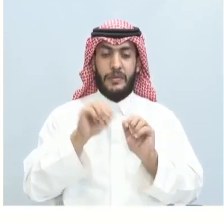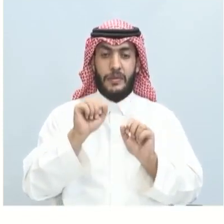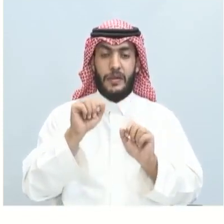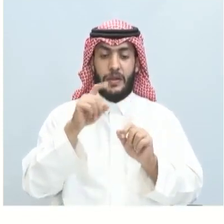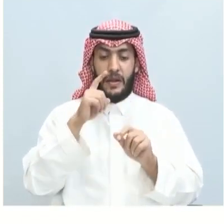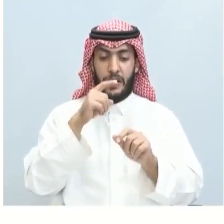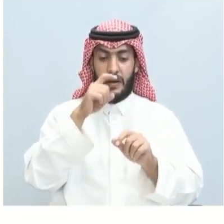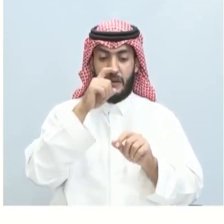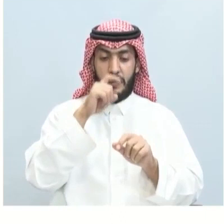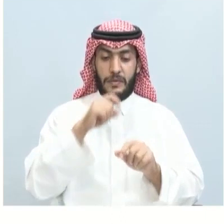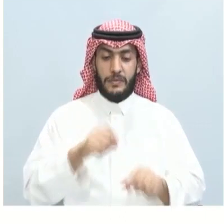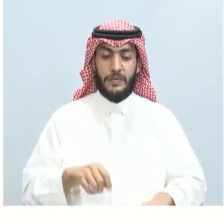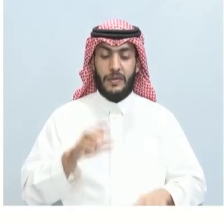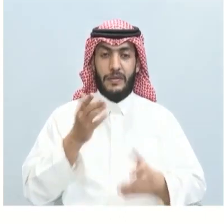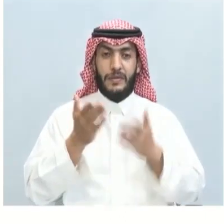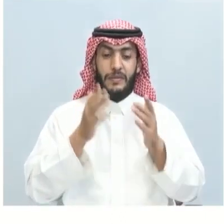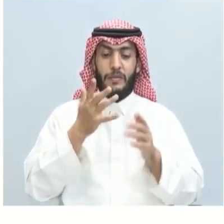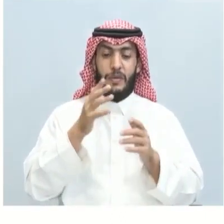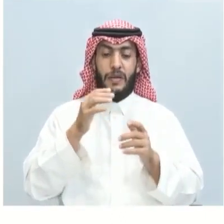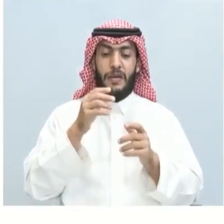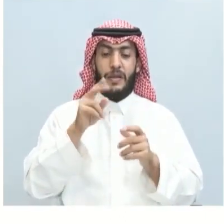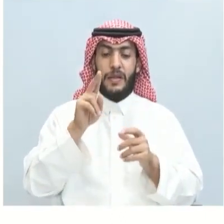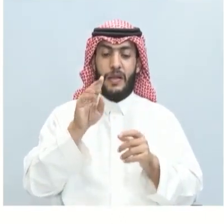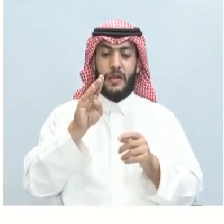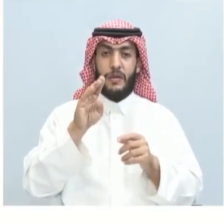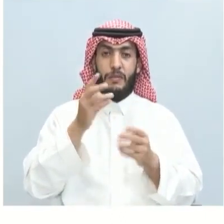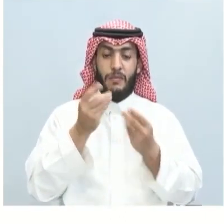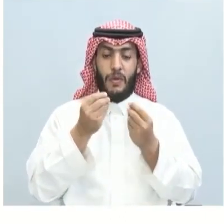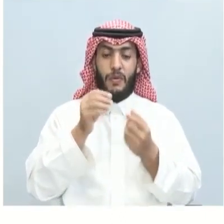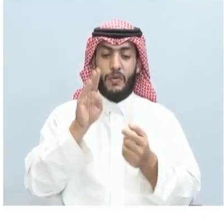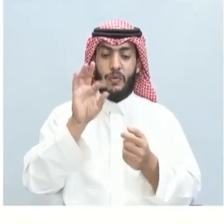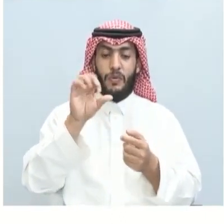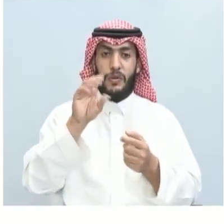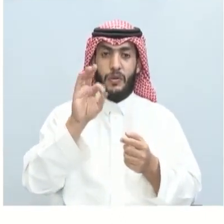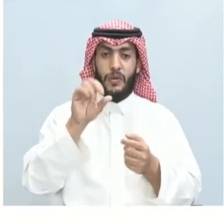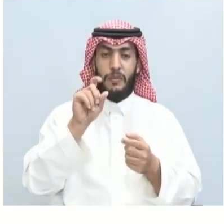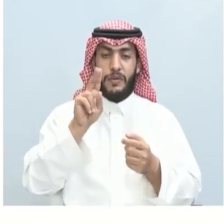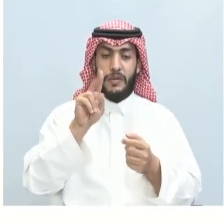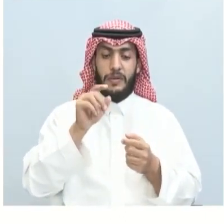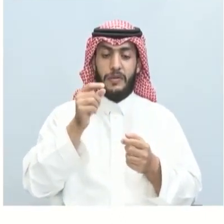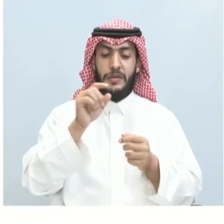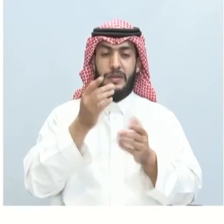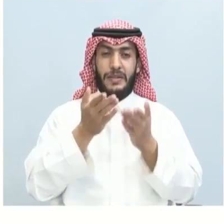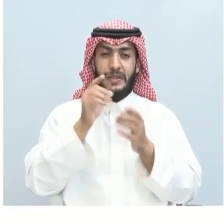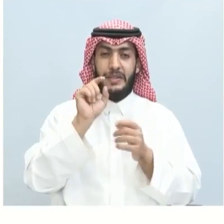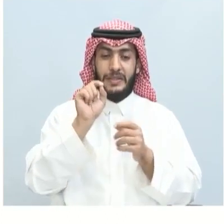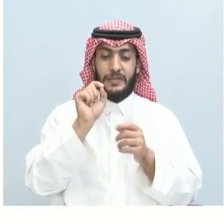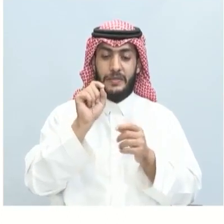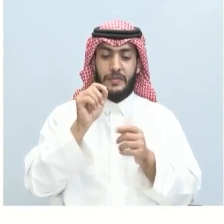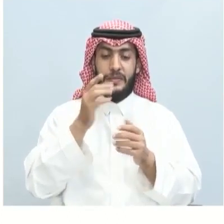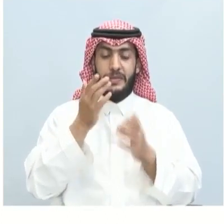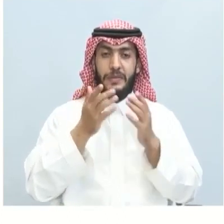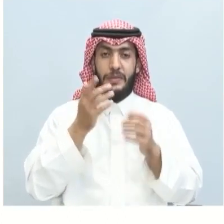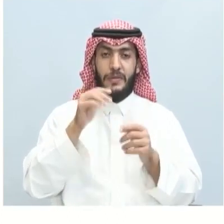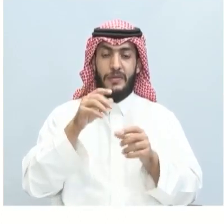حوالي 2 ملي من محلول كلوريد الكوبلت الذي تركيزه صف 0.1 مولار